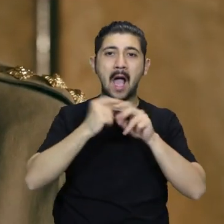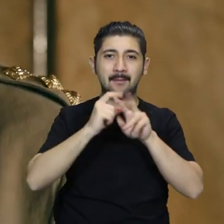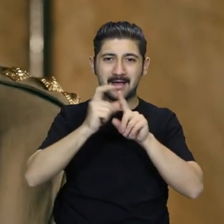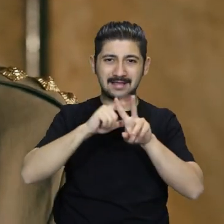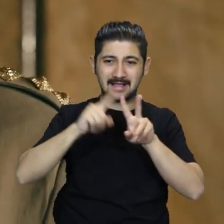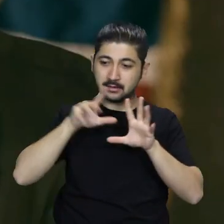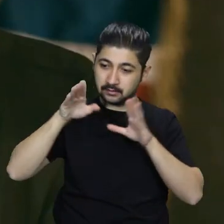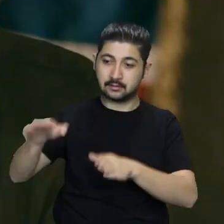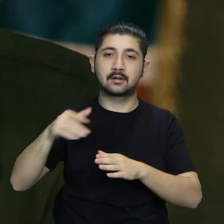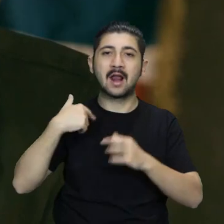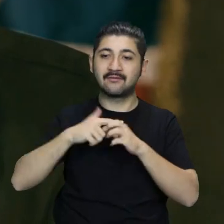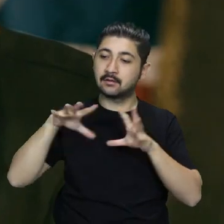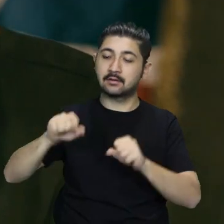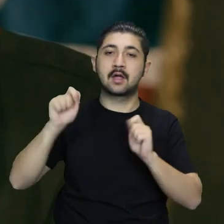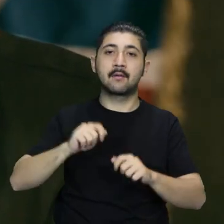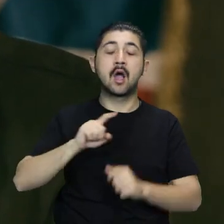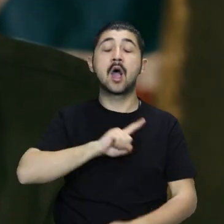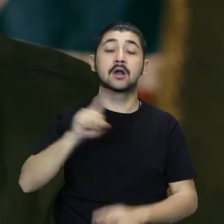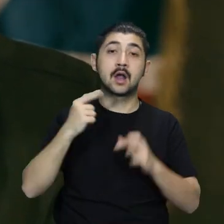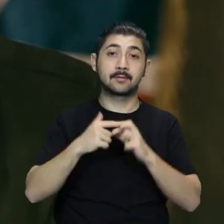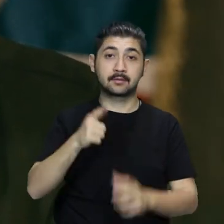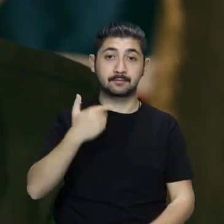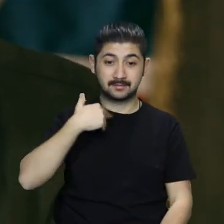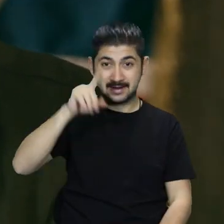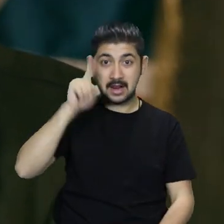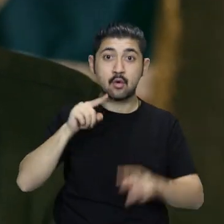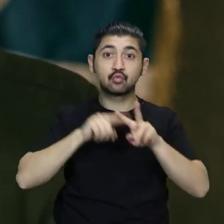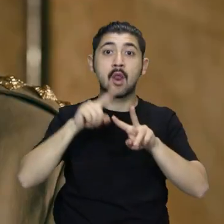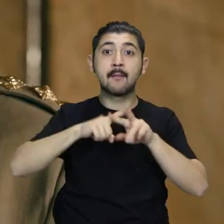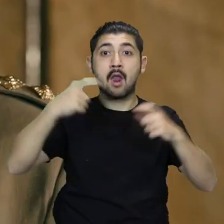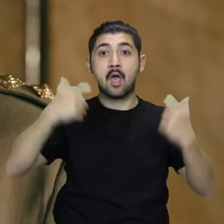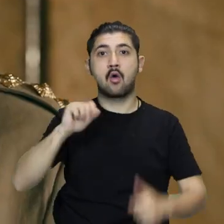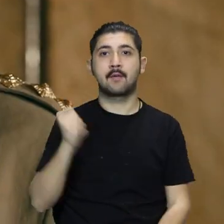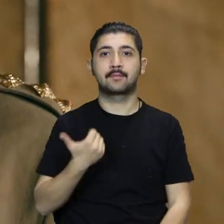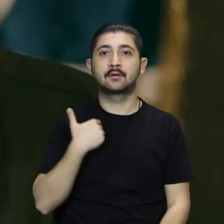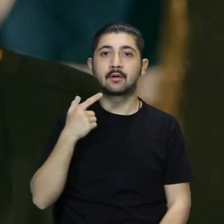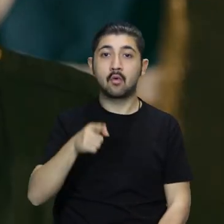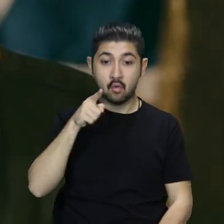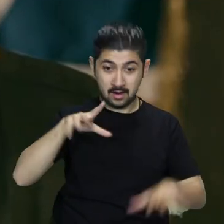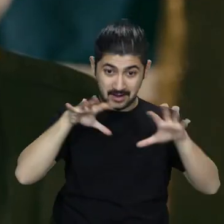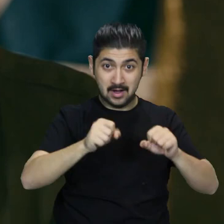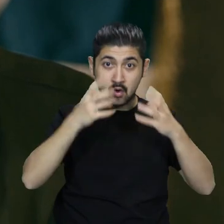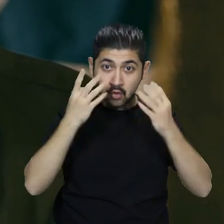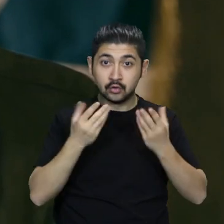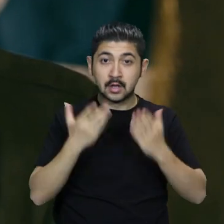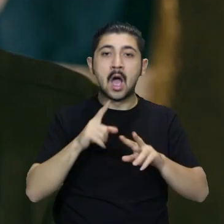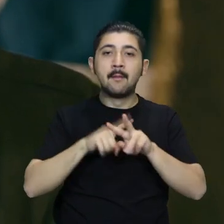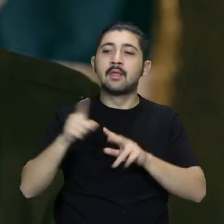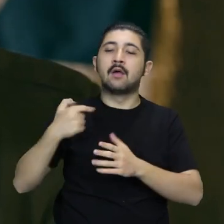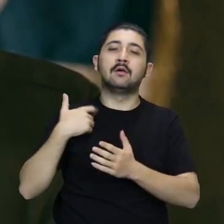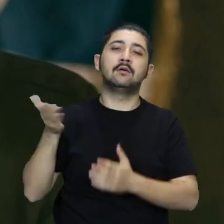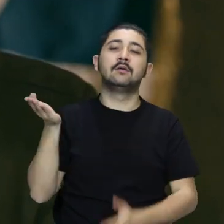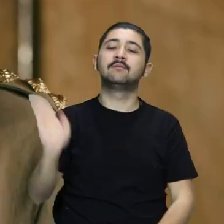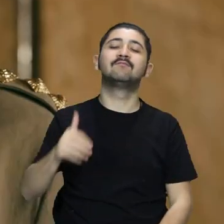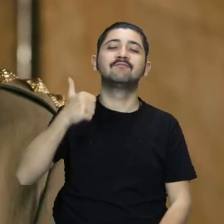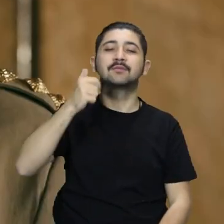rafineriyi geri almalıyız. Hayır Robert. Bizim önceliğimiz Kutulamare olmalı. Eğer orayı alırsak Abadan'ı kazanmamız